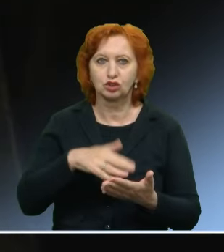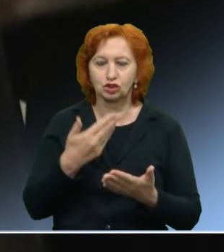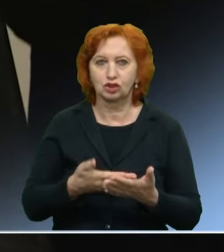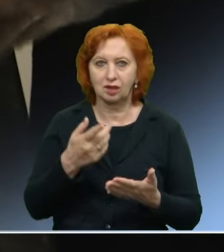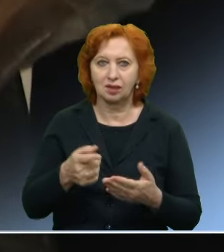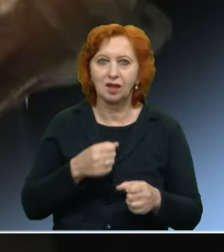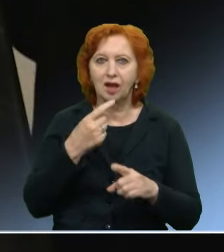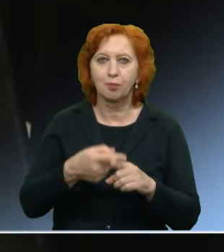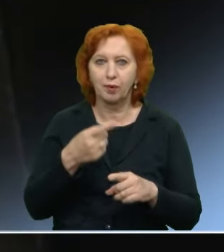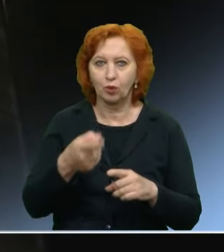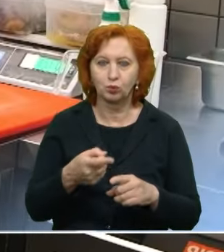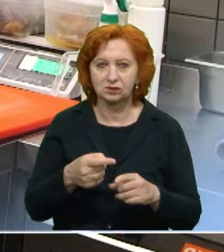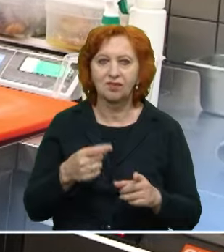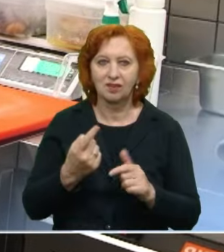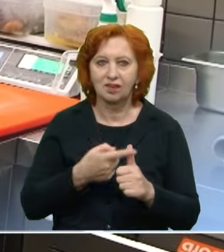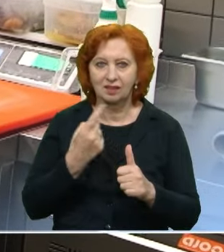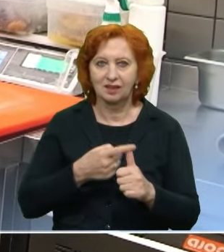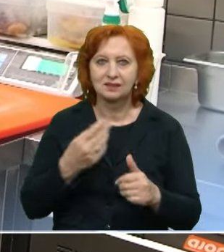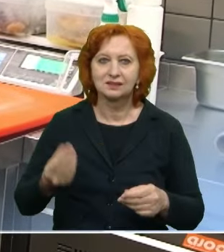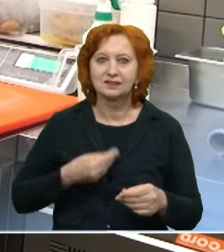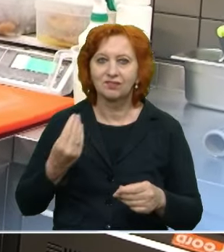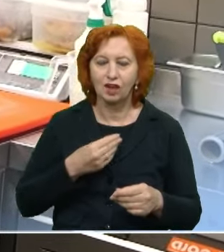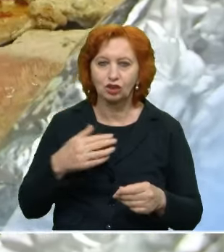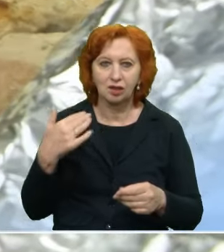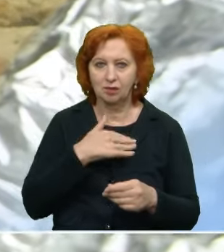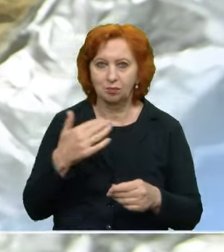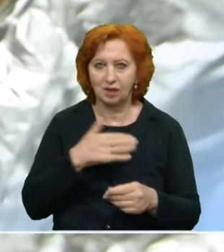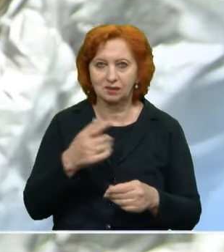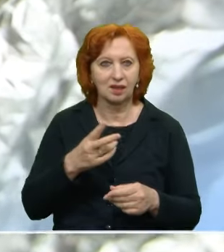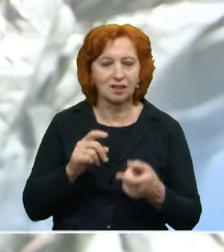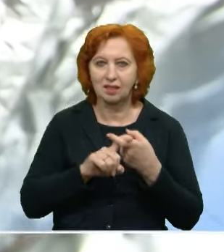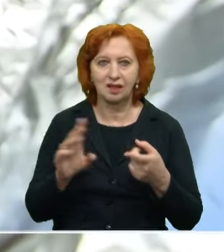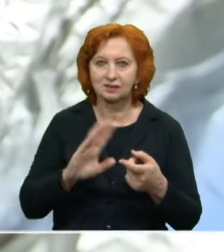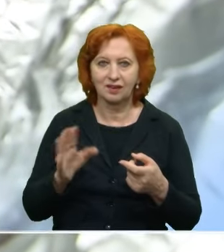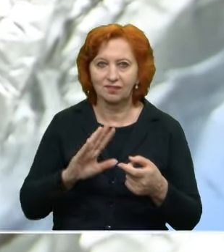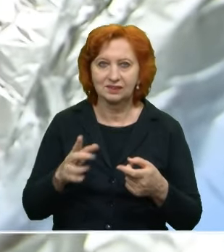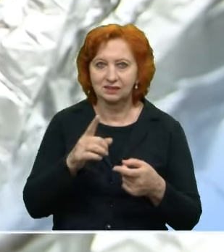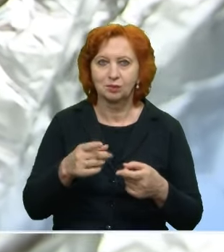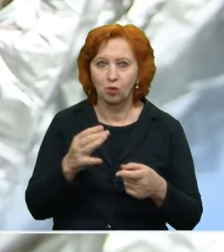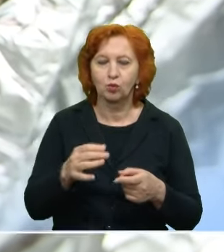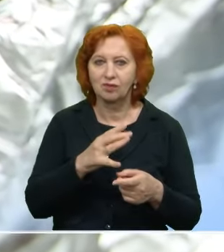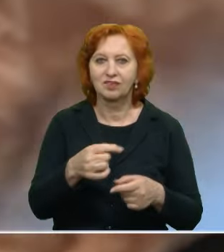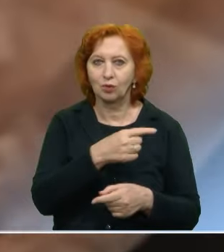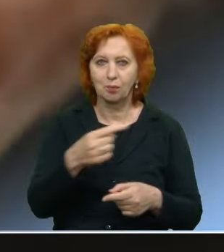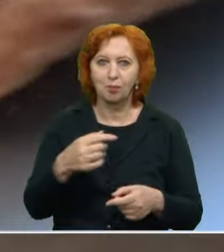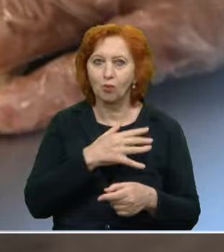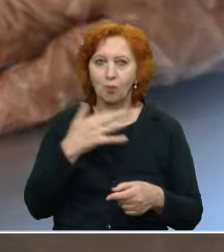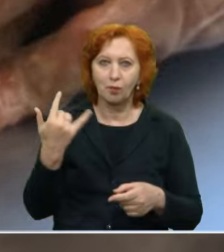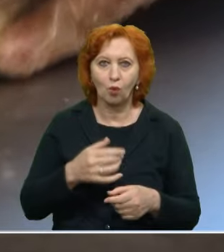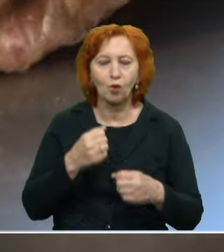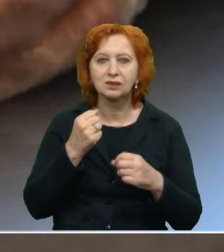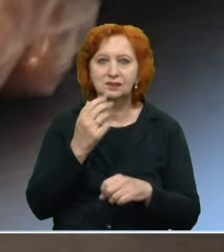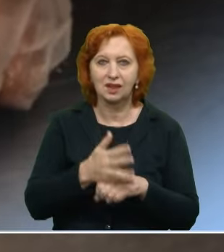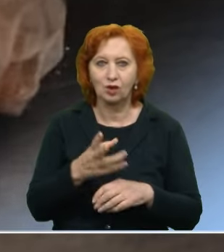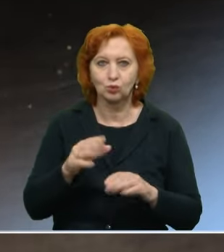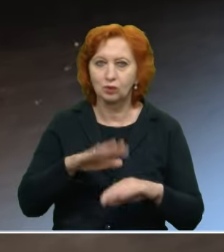Из плюсов повара называют всегда свежее мясо, вне зависимости от потока гостей. Из минусов – много сразу не